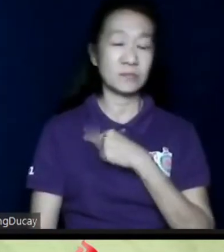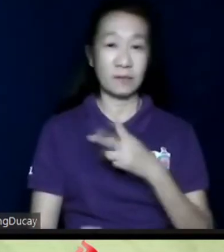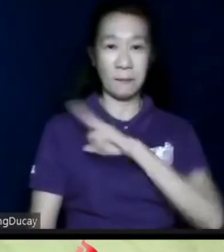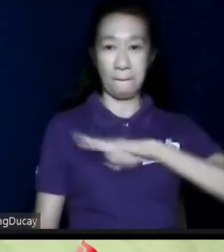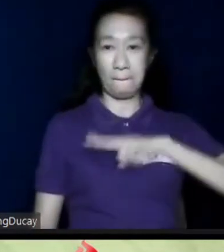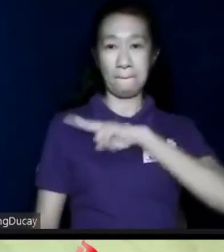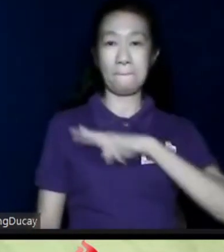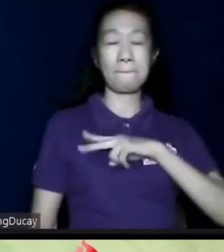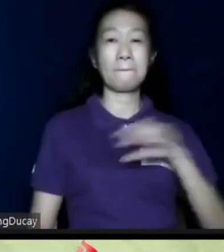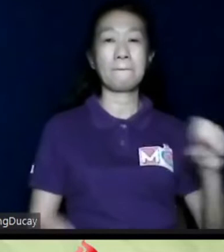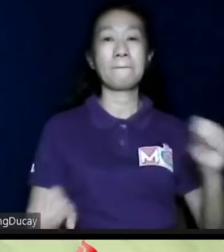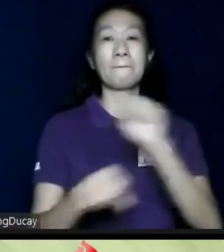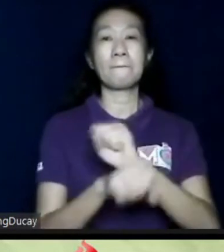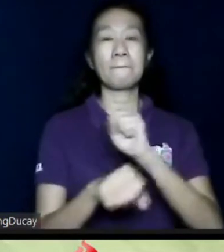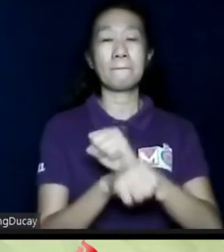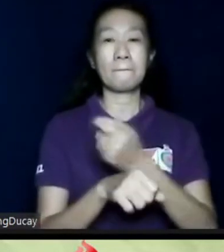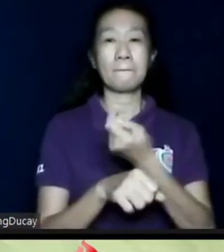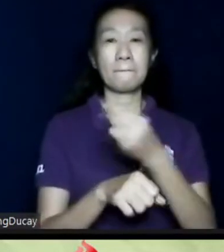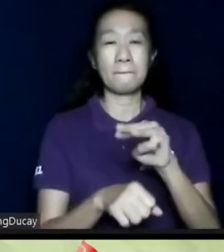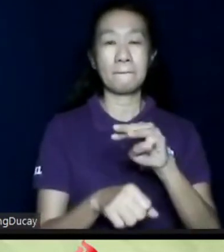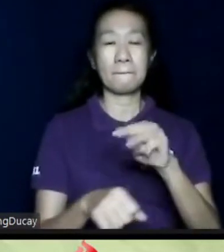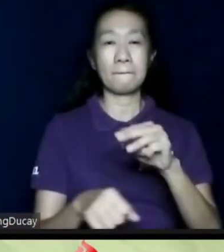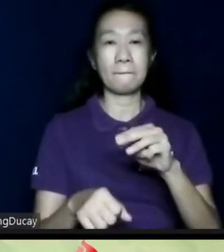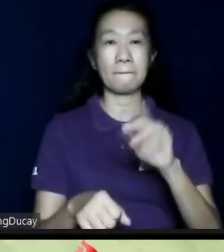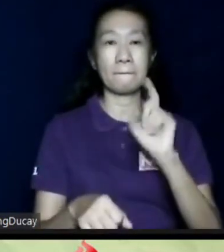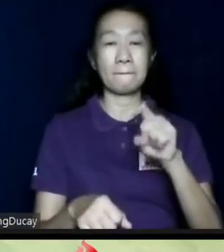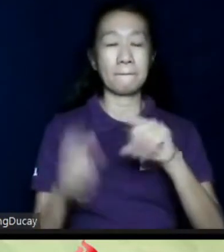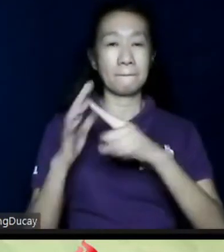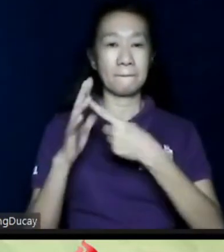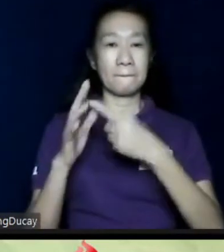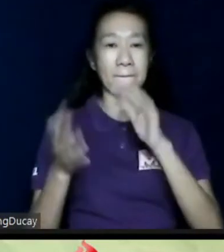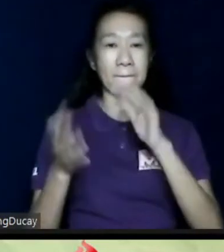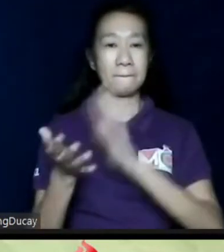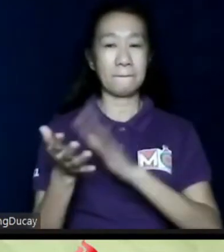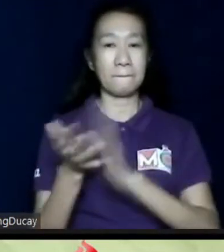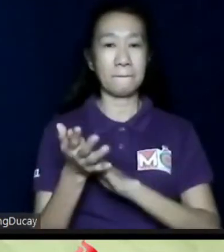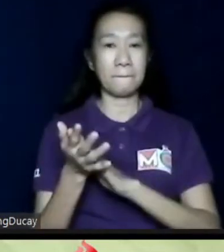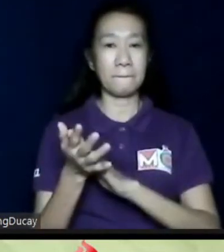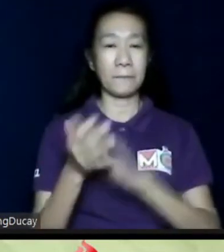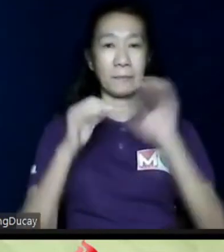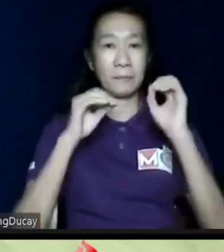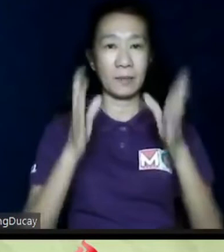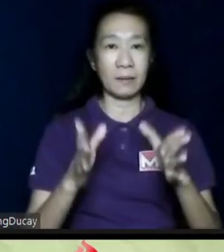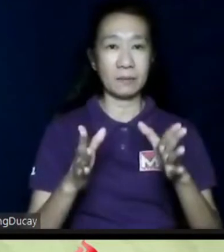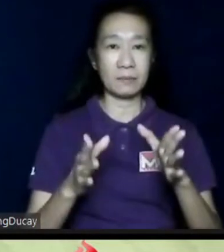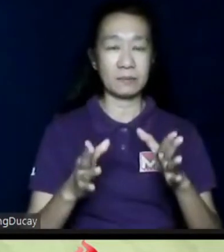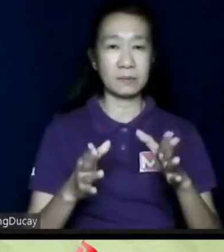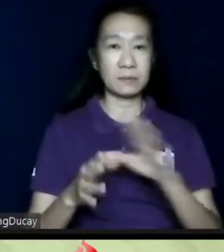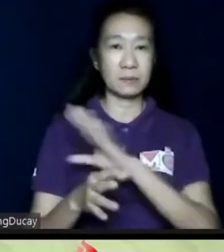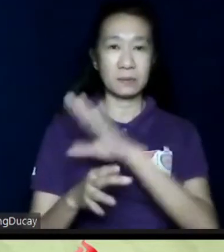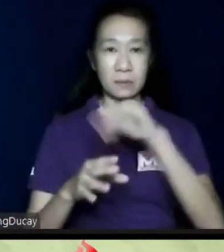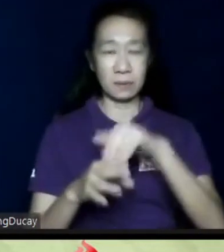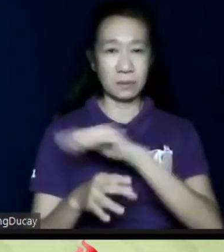yung trabaho nila. Kailangan po mag-umpisa yan sa eskwela. At yung mga teacher po, nasa inyo po ang challenge